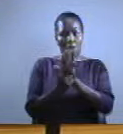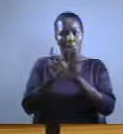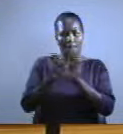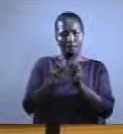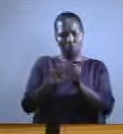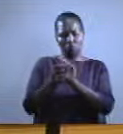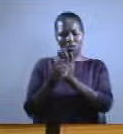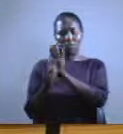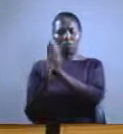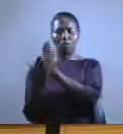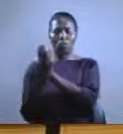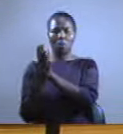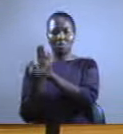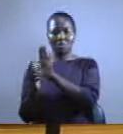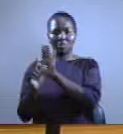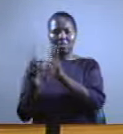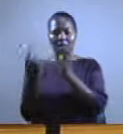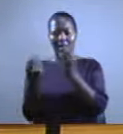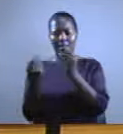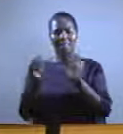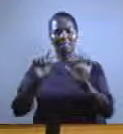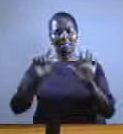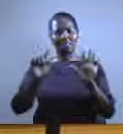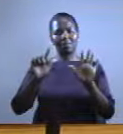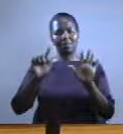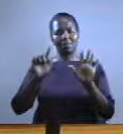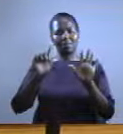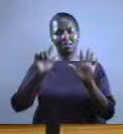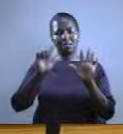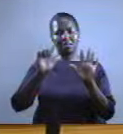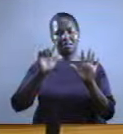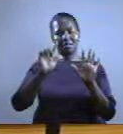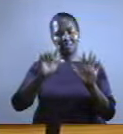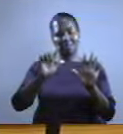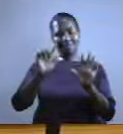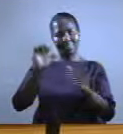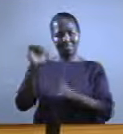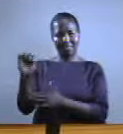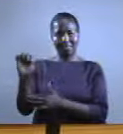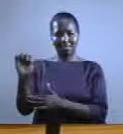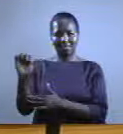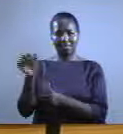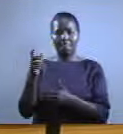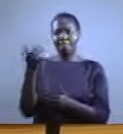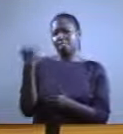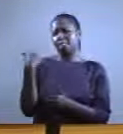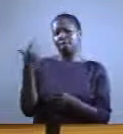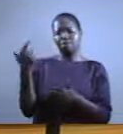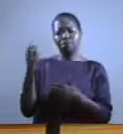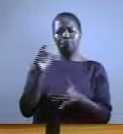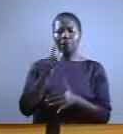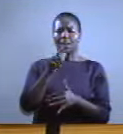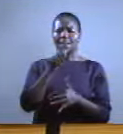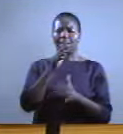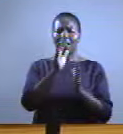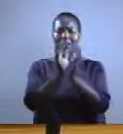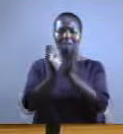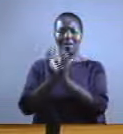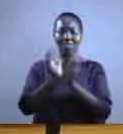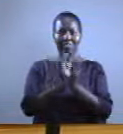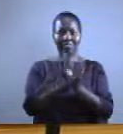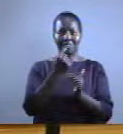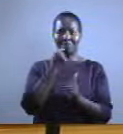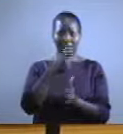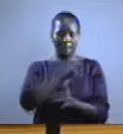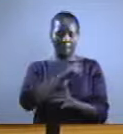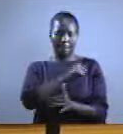moet word. Tydens die openbare verhore het die Raad op mediese skemas genoem dat die DA se voorlegging in hierdie verband